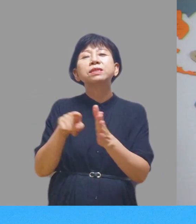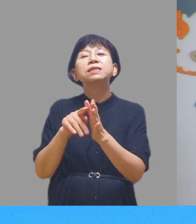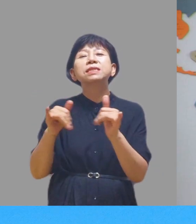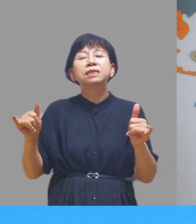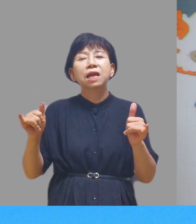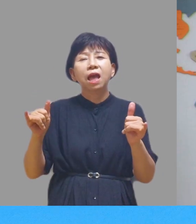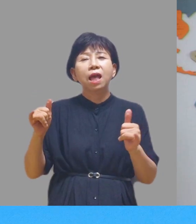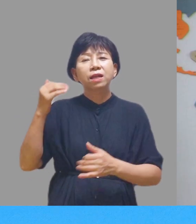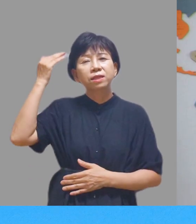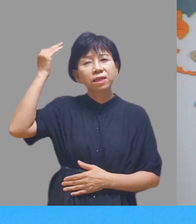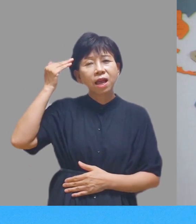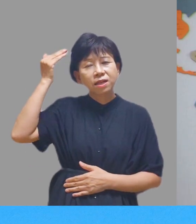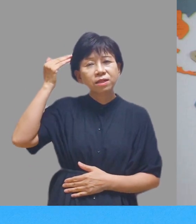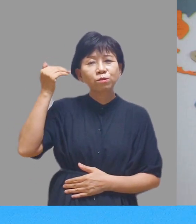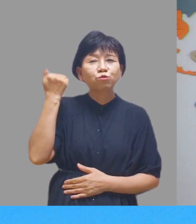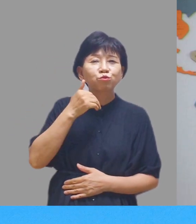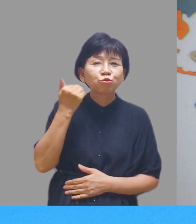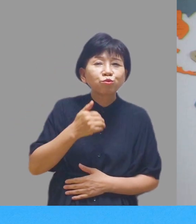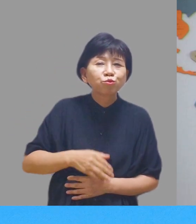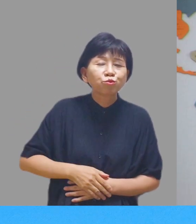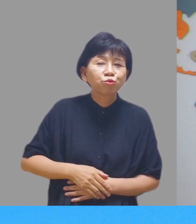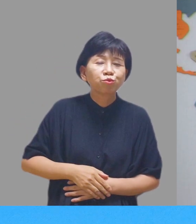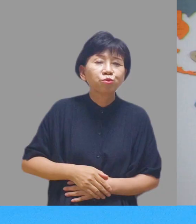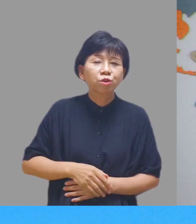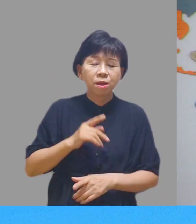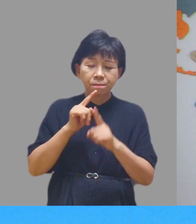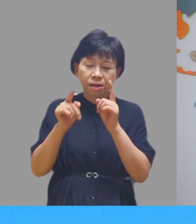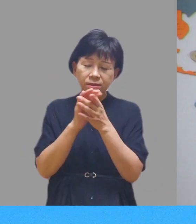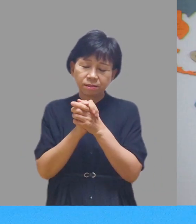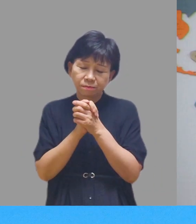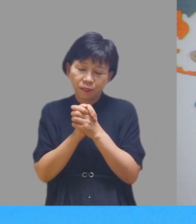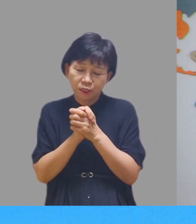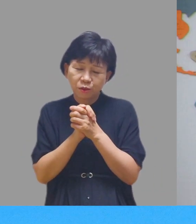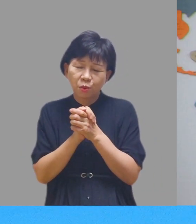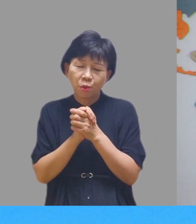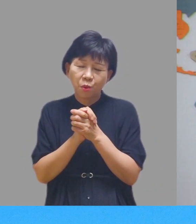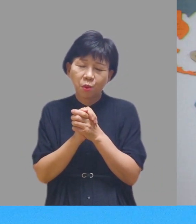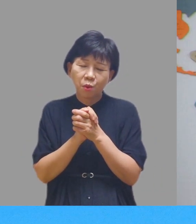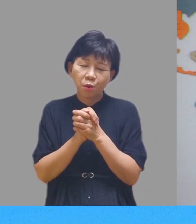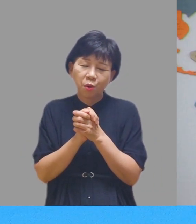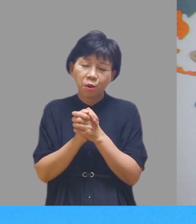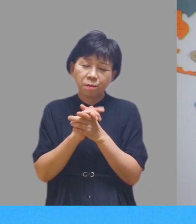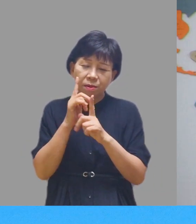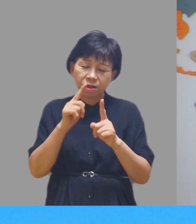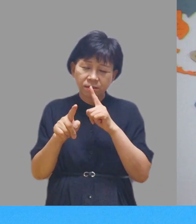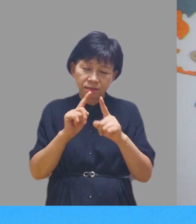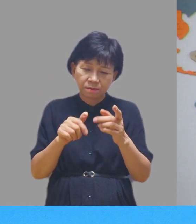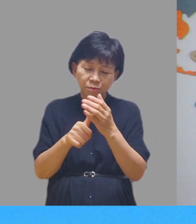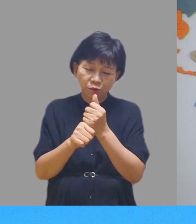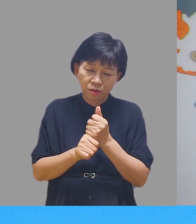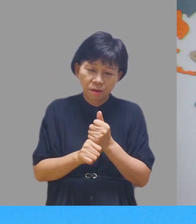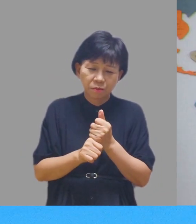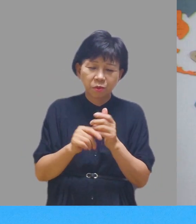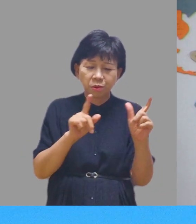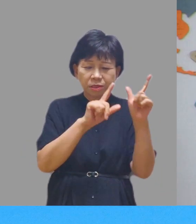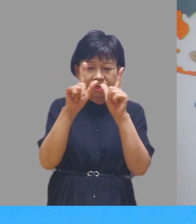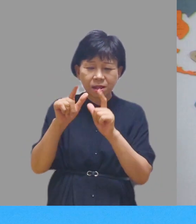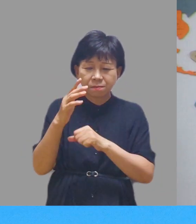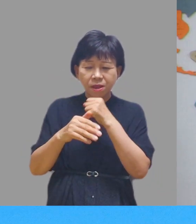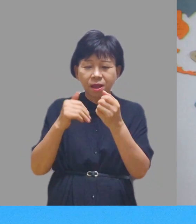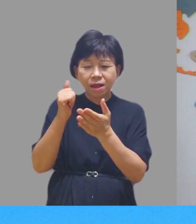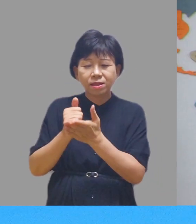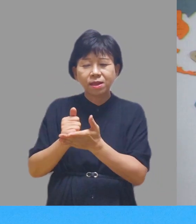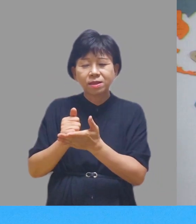단계에 있는 분들은 어떤 분들일까요? 말씀과 기도를 오랫동안 붙들며 삶의 여러 계절 속에서 하나님을